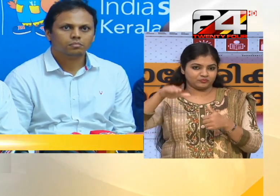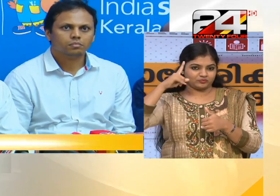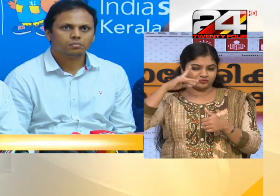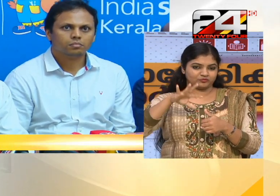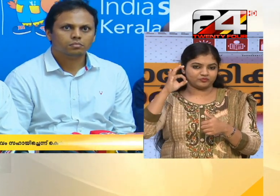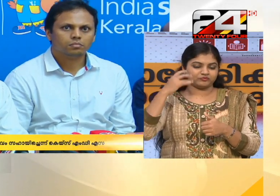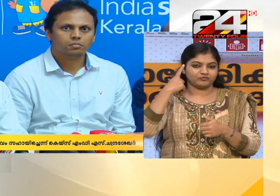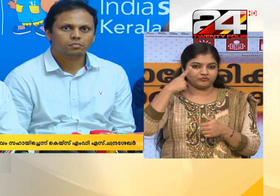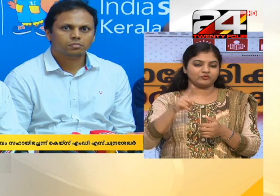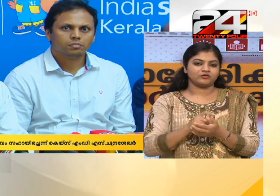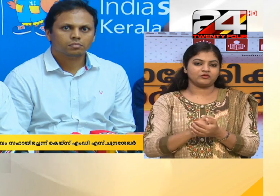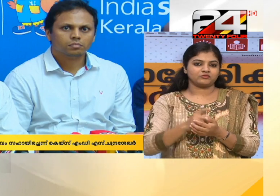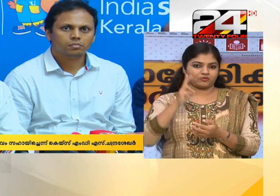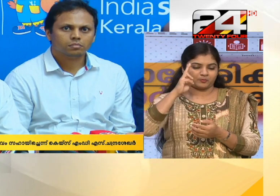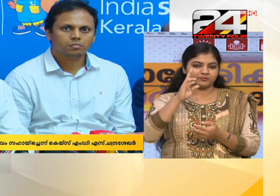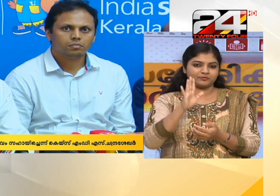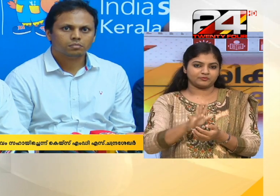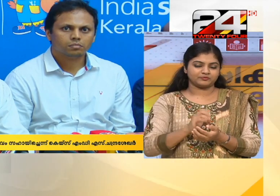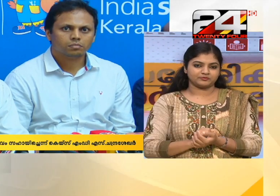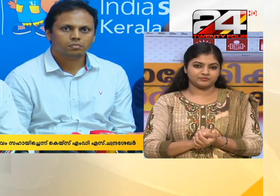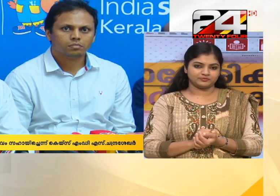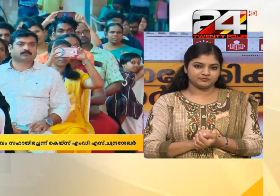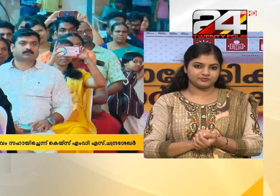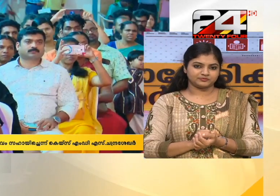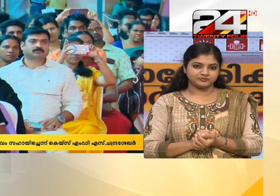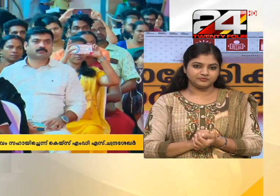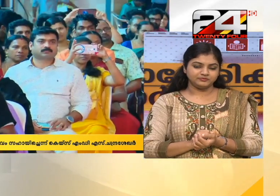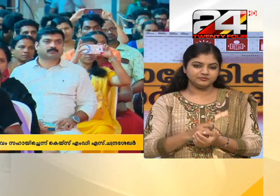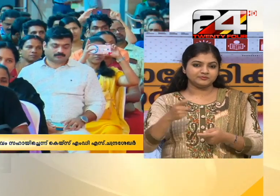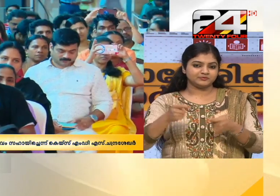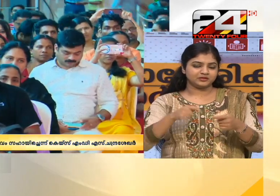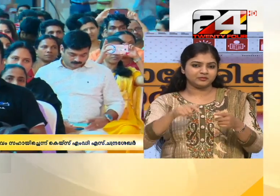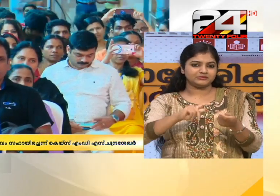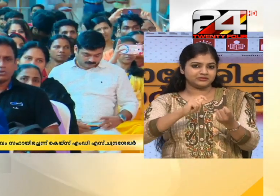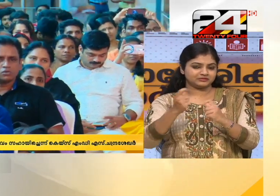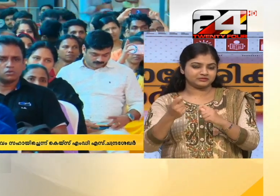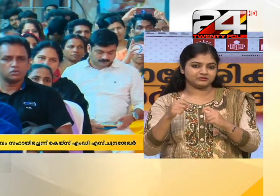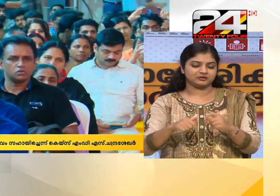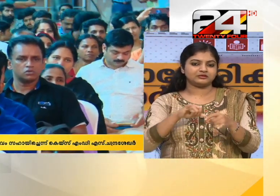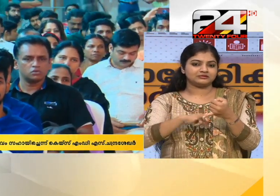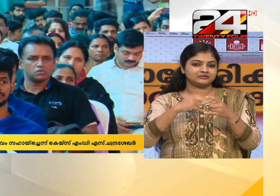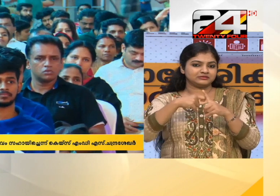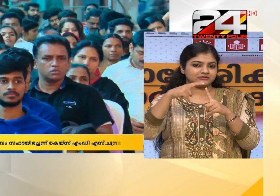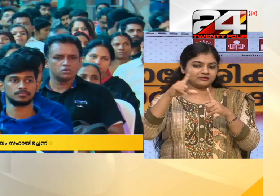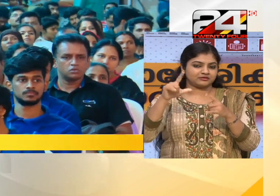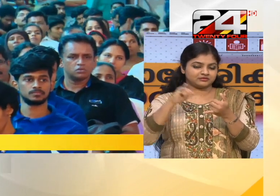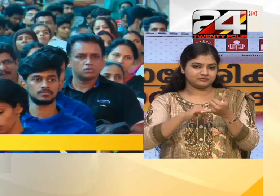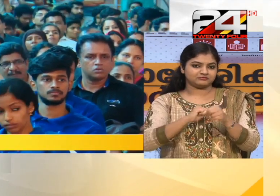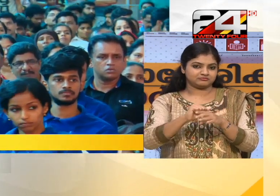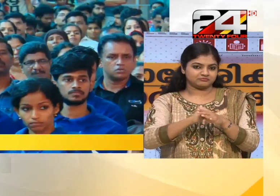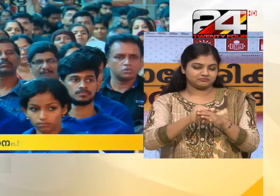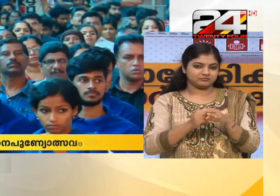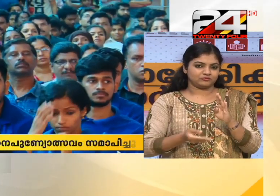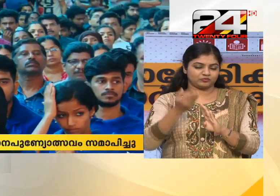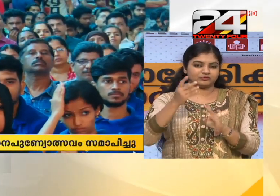മത്സരങ്ങളിൽ പങ്കെടുക്കാൻ സാധിക്കുമെന്നാണ് നമ്മൾ വിശ്വസിക്കുന്നത്. വിപണിയിലെ മാറ്റങ്ങൾക്കനുസൃതമായി നൈപുണ്യശേഷി ആർജിക്കാൻ യുവജനങ്ങളെ